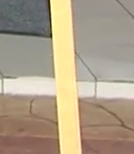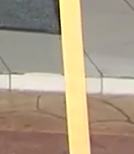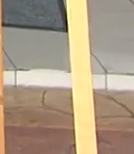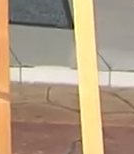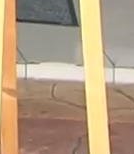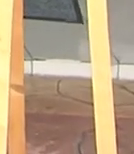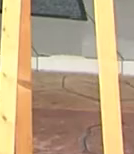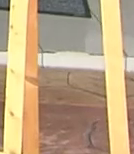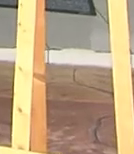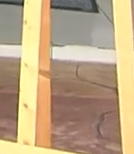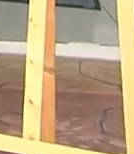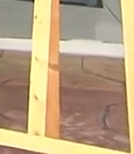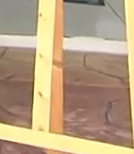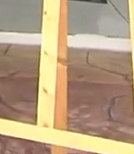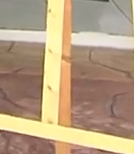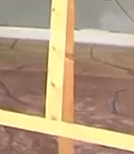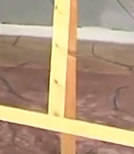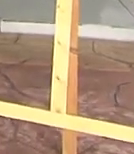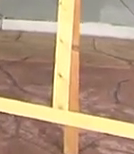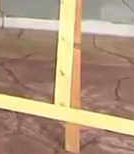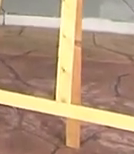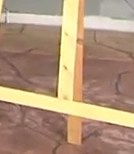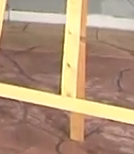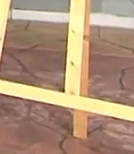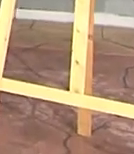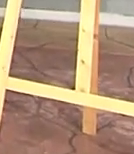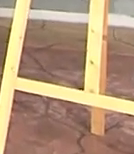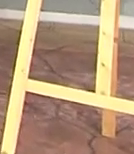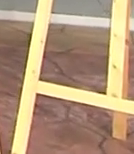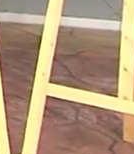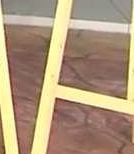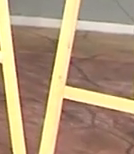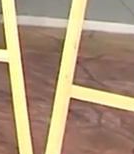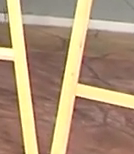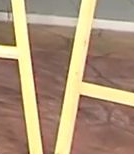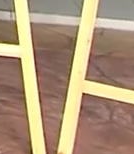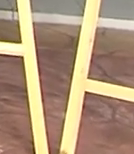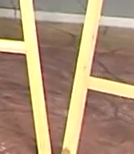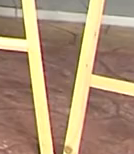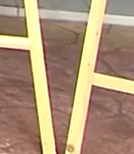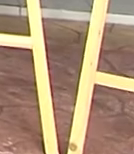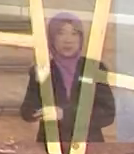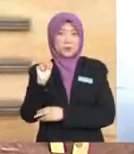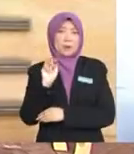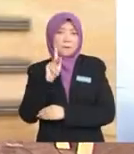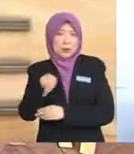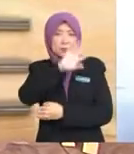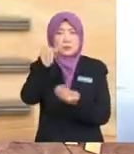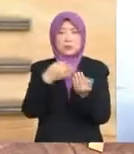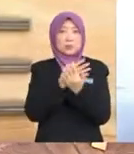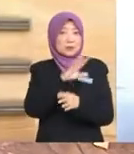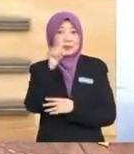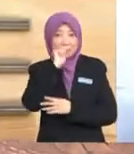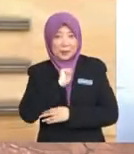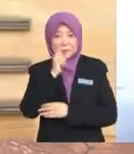Kembali meneroka bersama kami di Didik TV KPM. Pastinya ketika ini adik-adik, murid-murid semua dah tak sabar kan